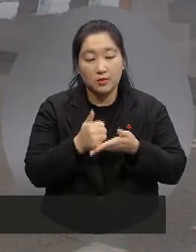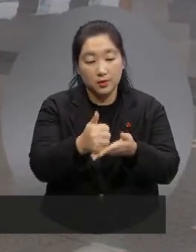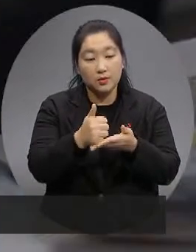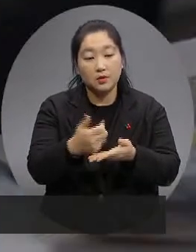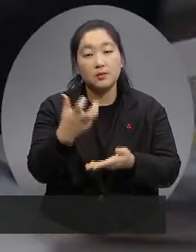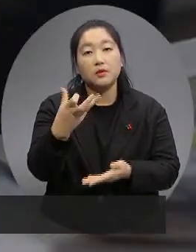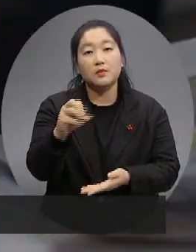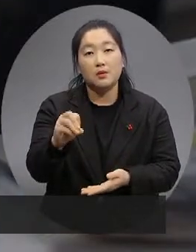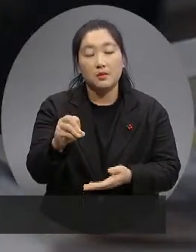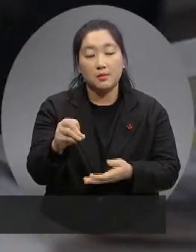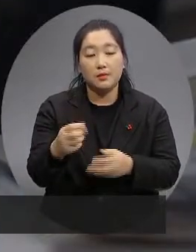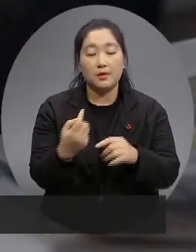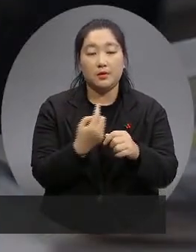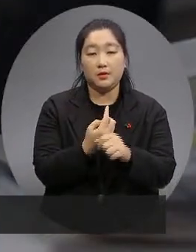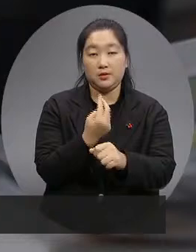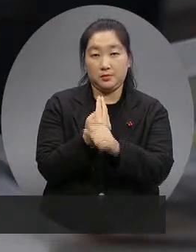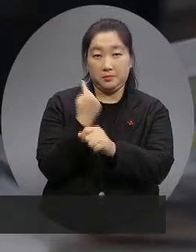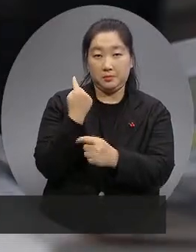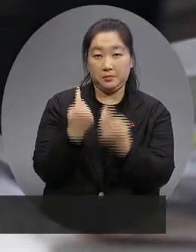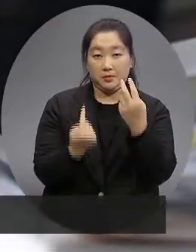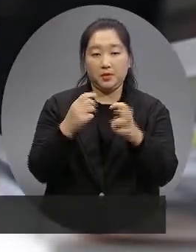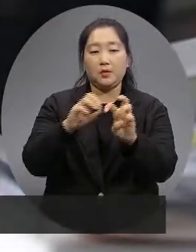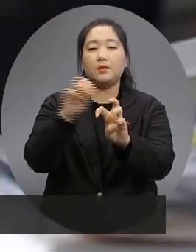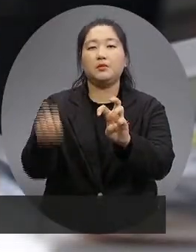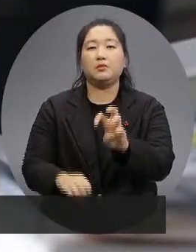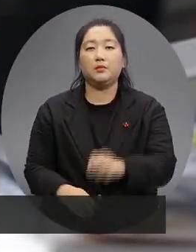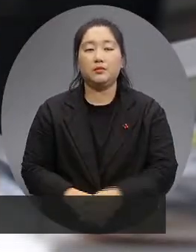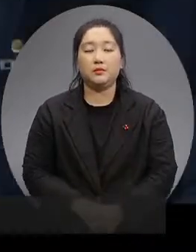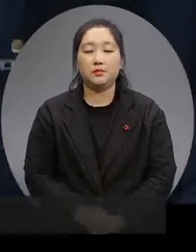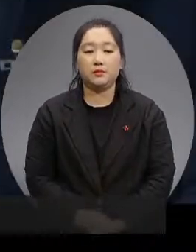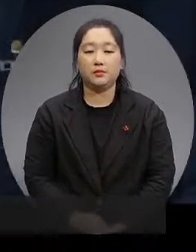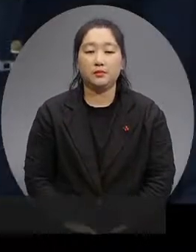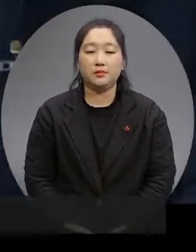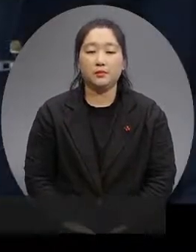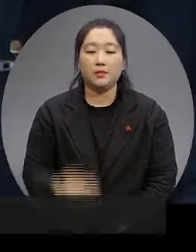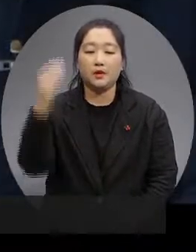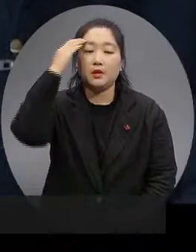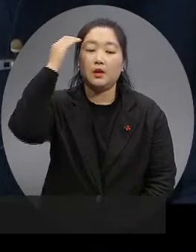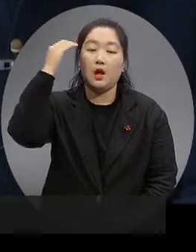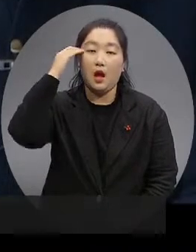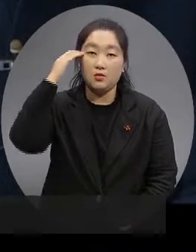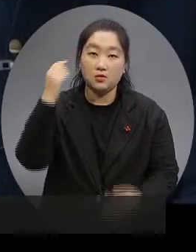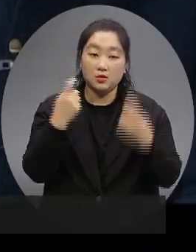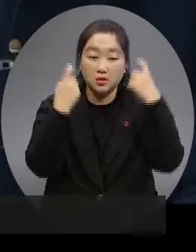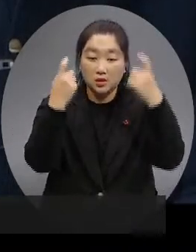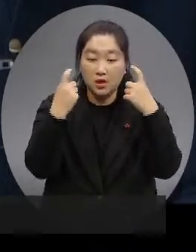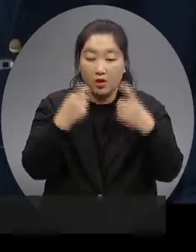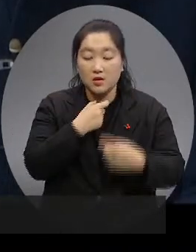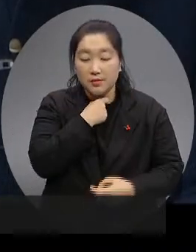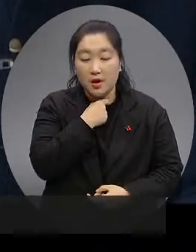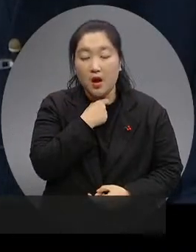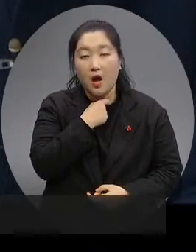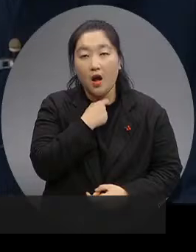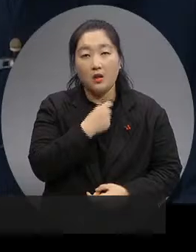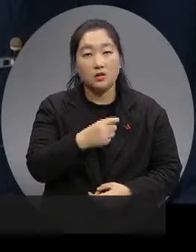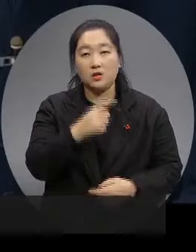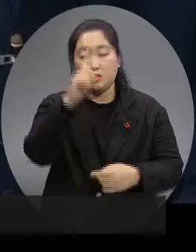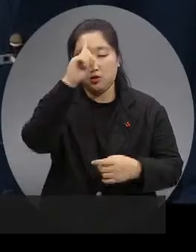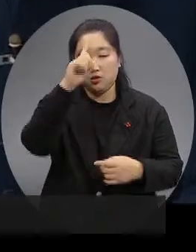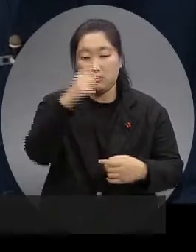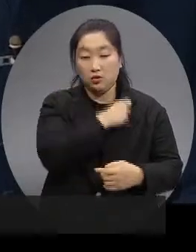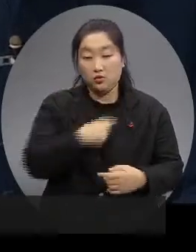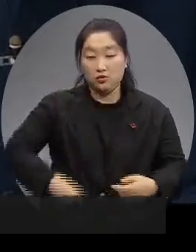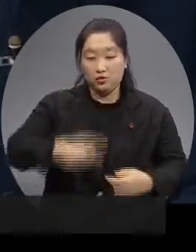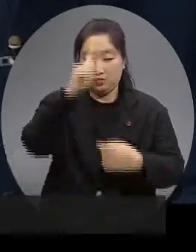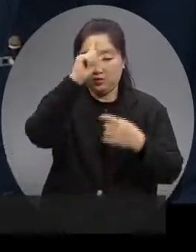18만여 명으로 전년의 30% 수준에 그쳤습니다. 한국에 여행을 가려고 하는 사람들 자체도